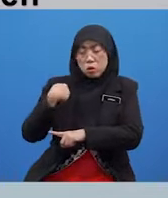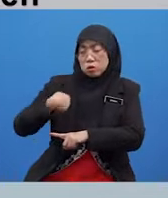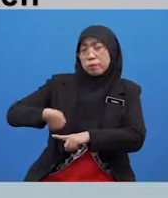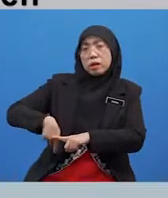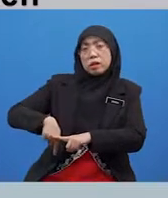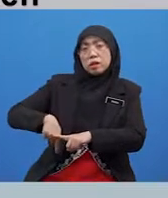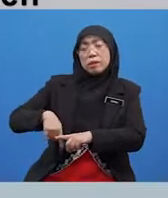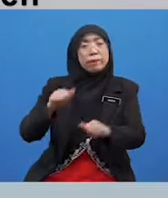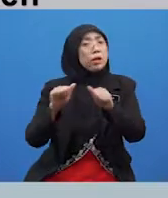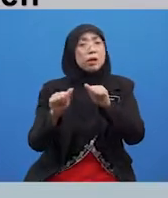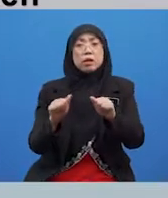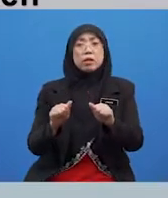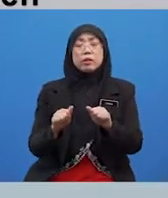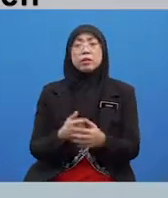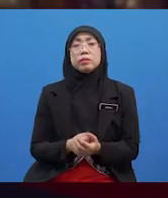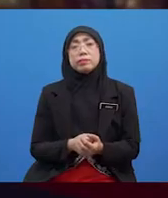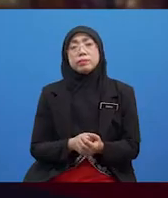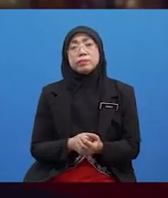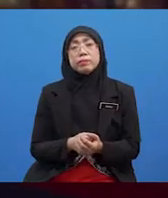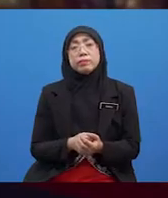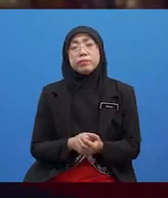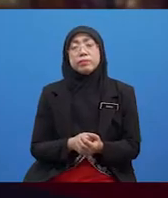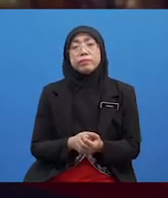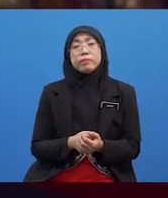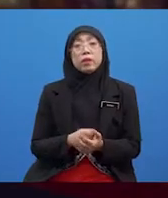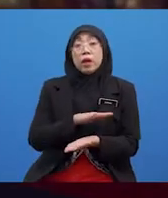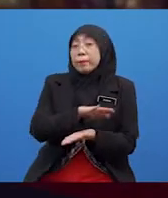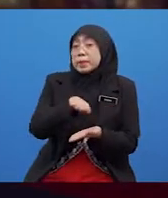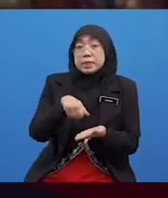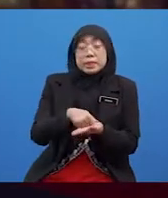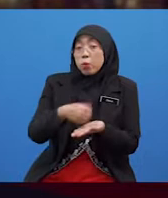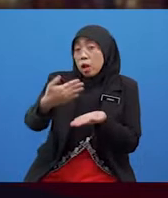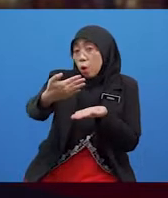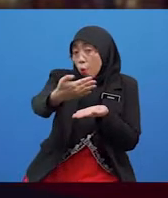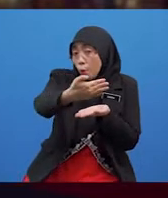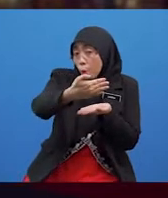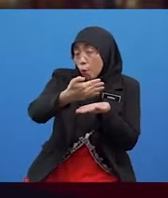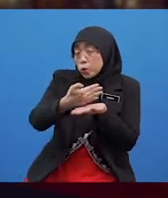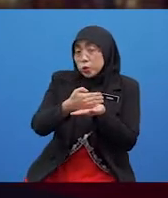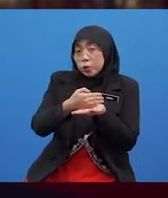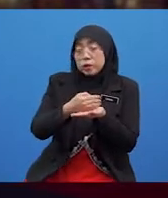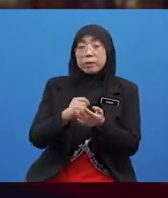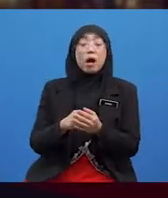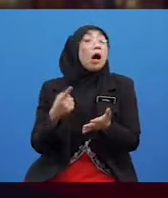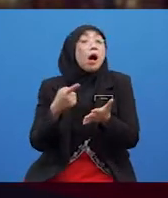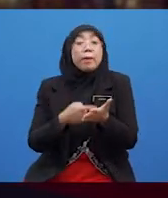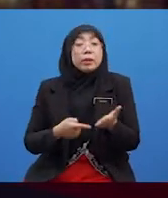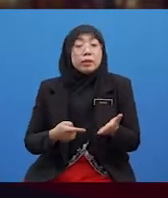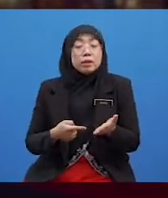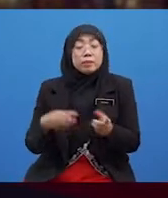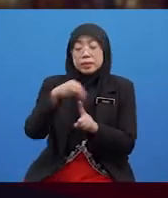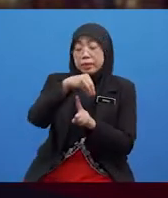sensory receptor. Ia mengumpulkan segala maklumat yang berkaitan